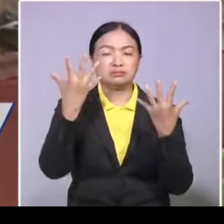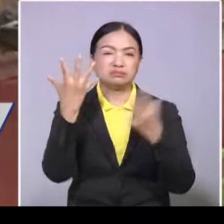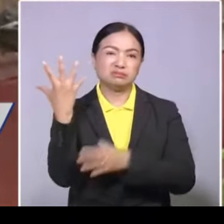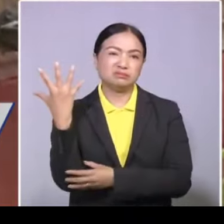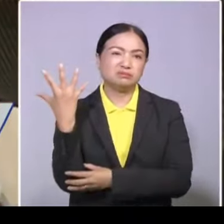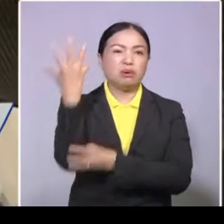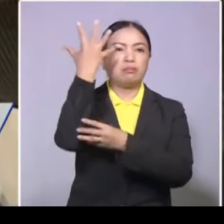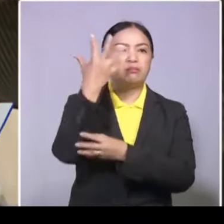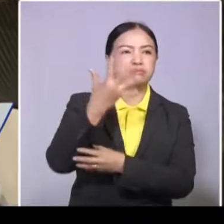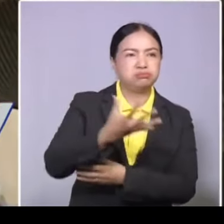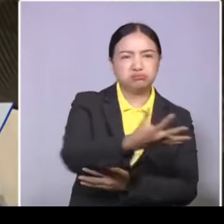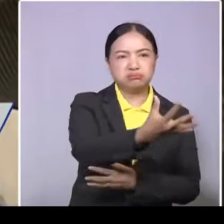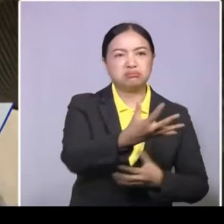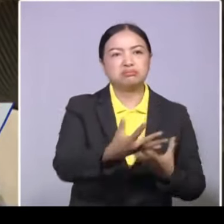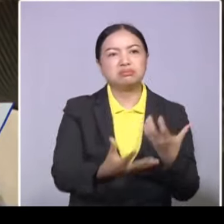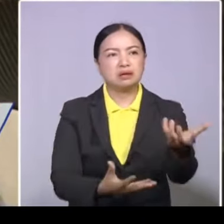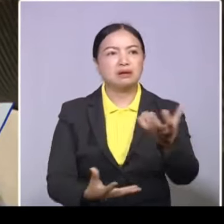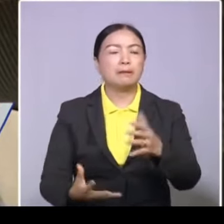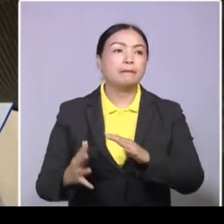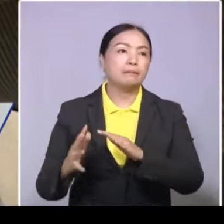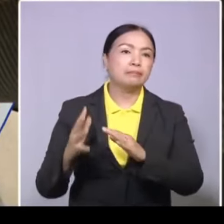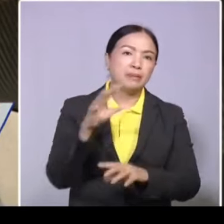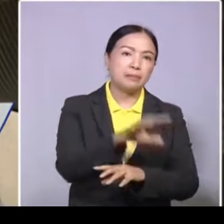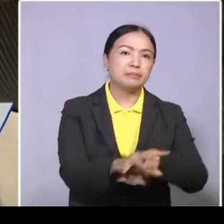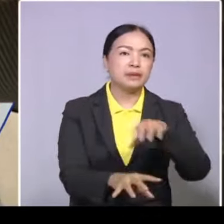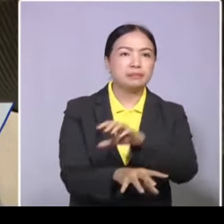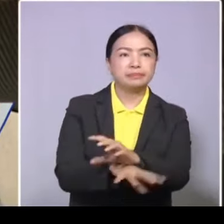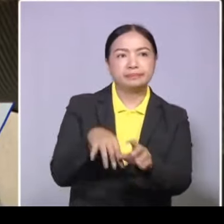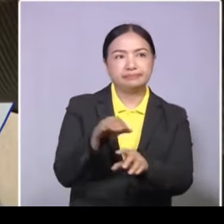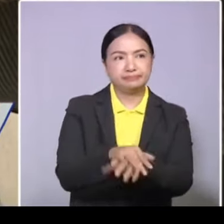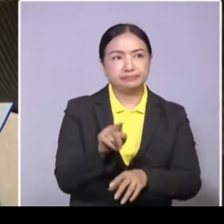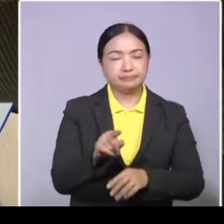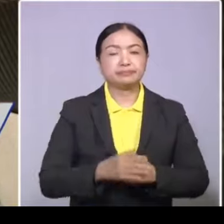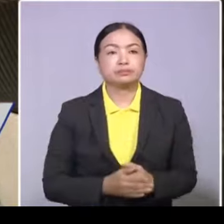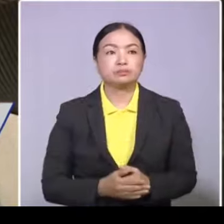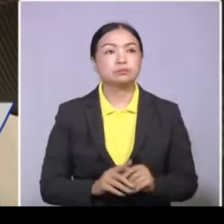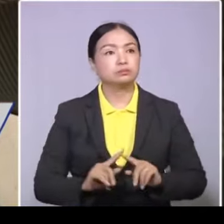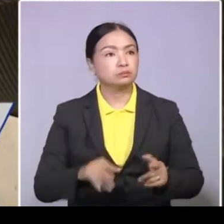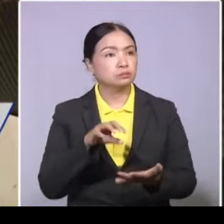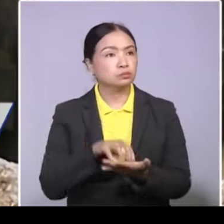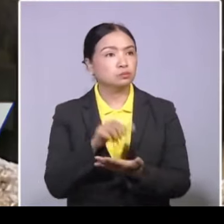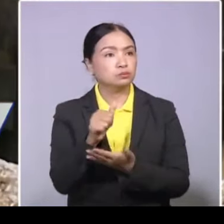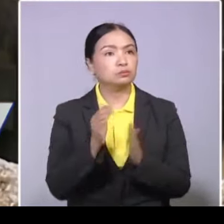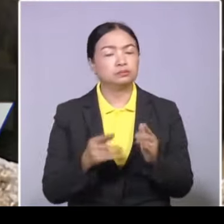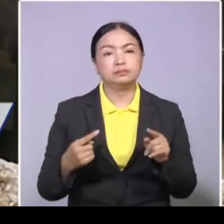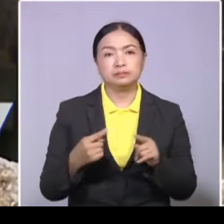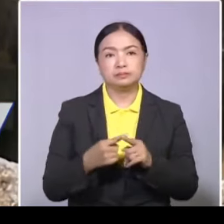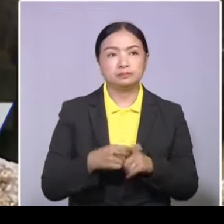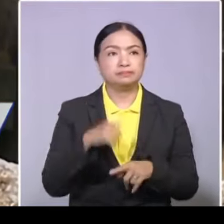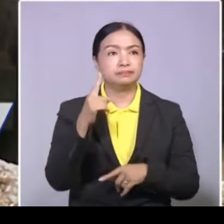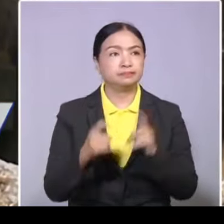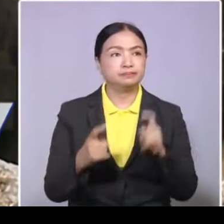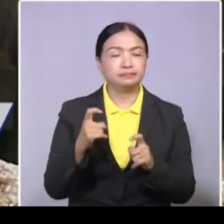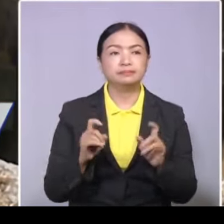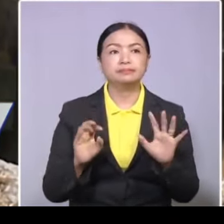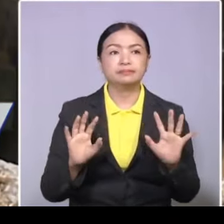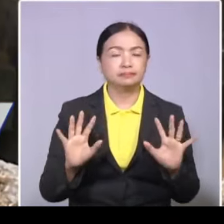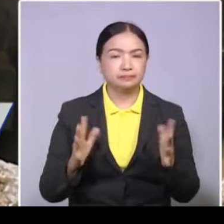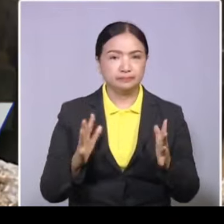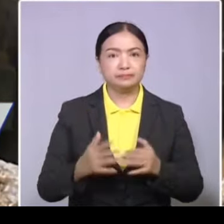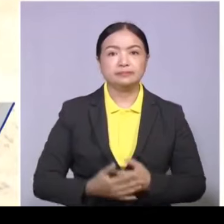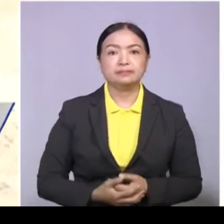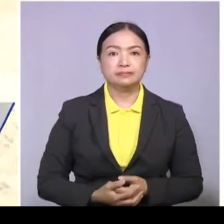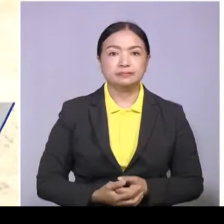ากถอนโคนมาจากภูเขาพัดมากองพเนินอยู่แบบนี้ค่ะแต่ว่าโชคดีไม่มีใครได้รับบาดเจ็บหรือว่าเสียชีวิตค่ะ